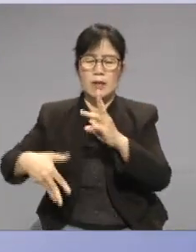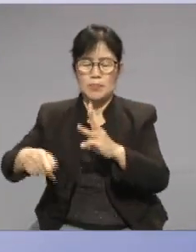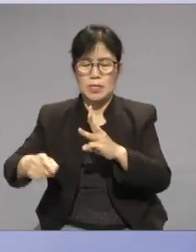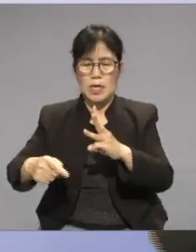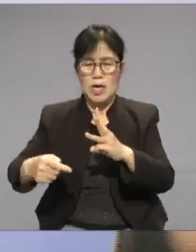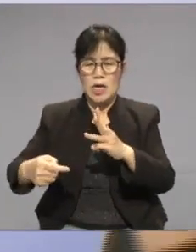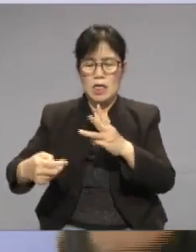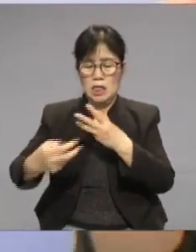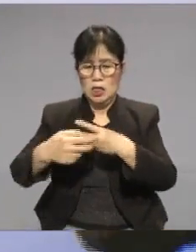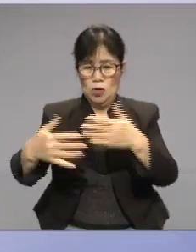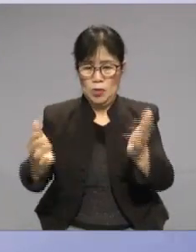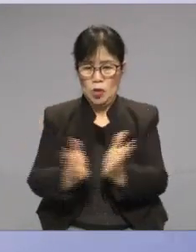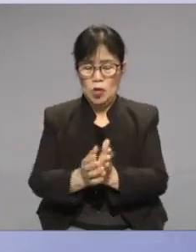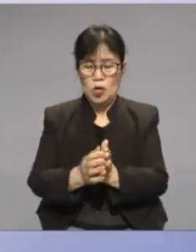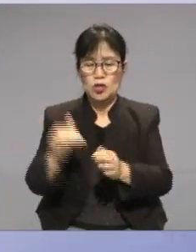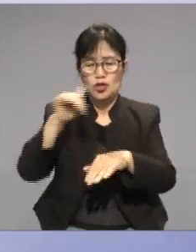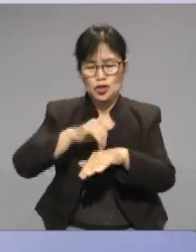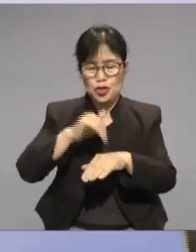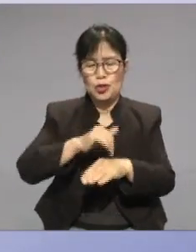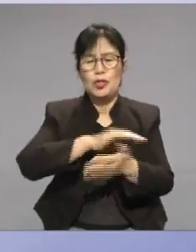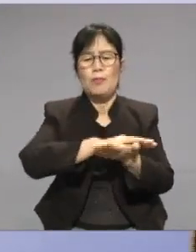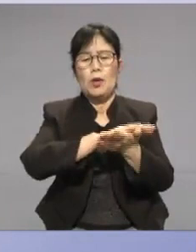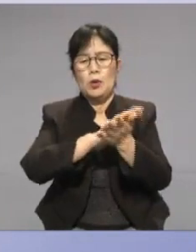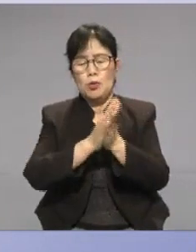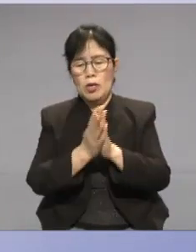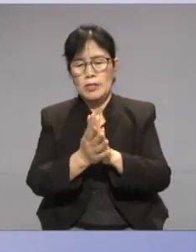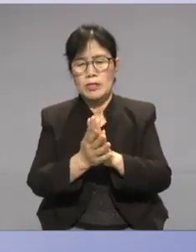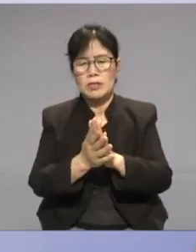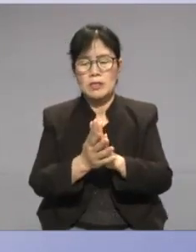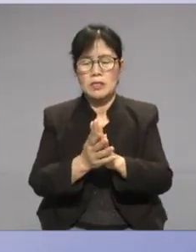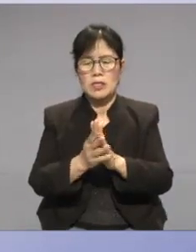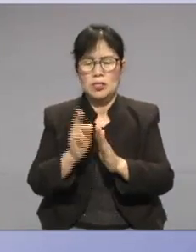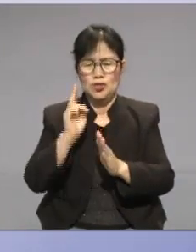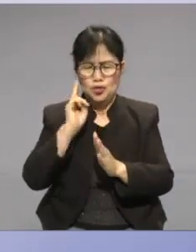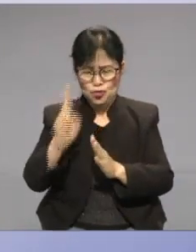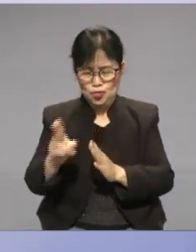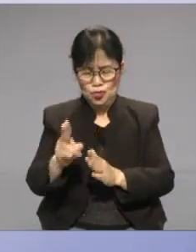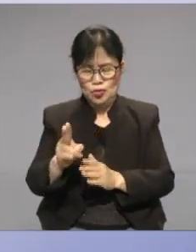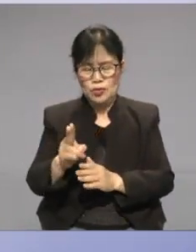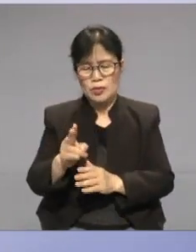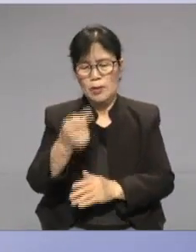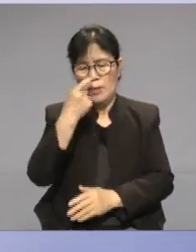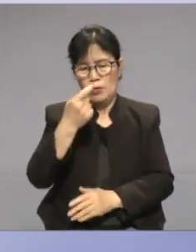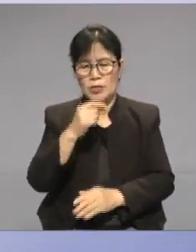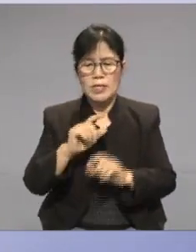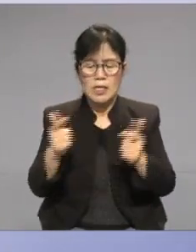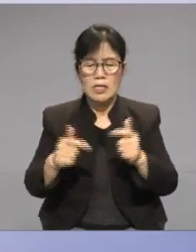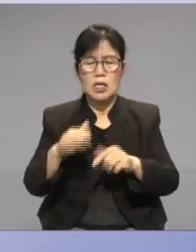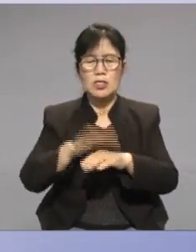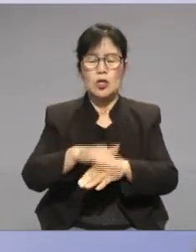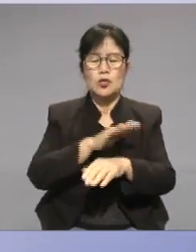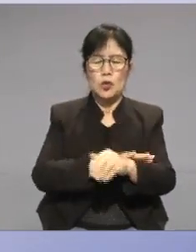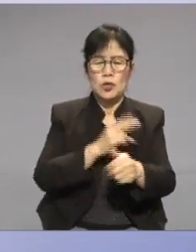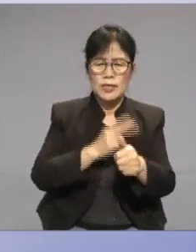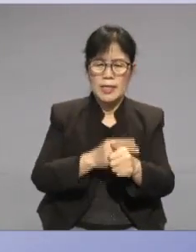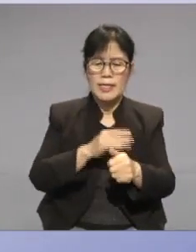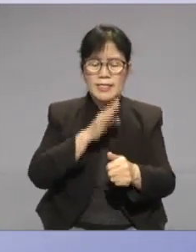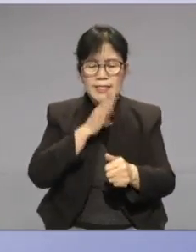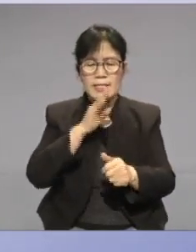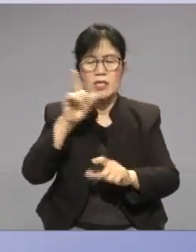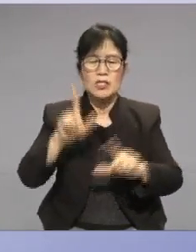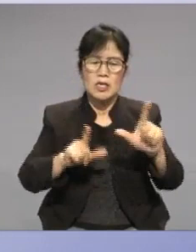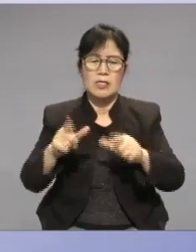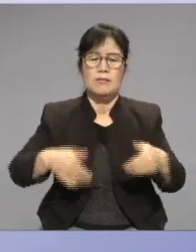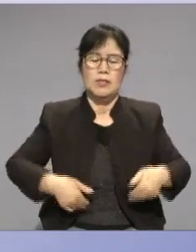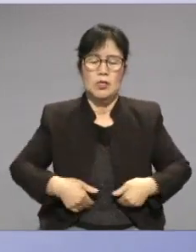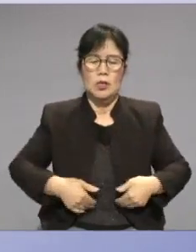걸친 수련의 다변화는 중증 진료만 배우는 것이 아니라 전공의가 실제 현장에서